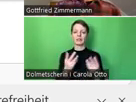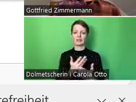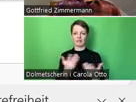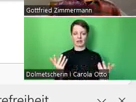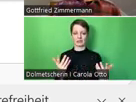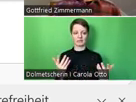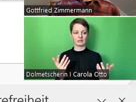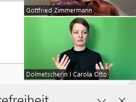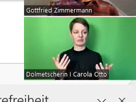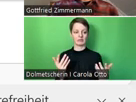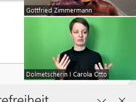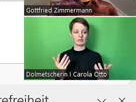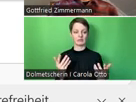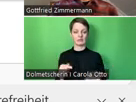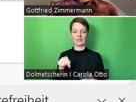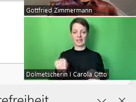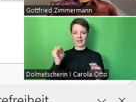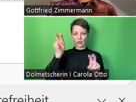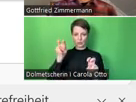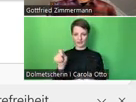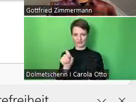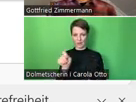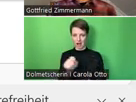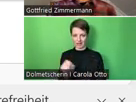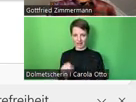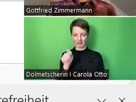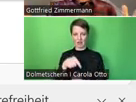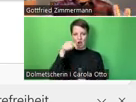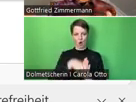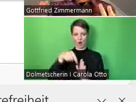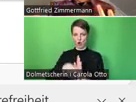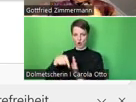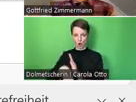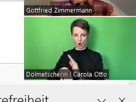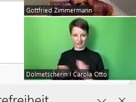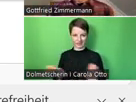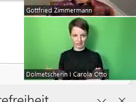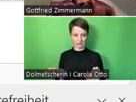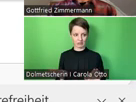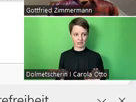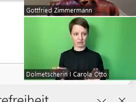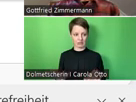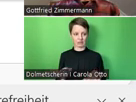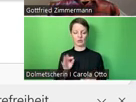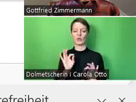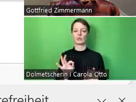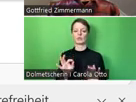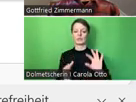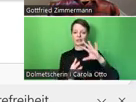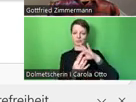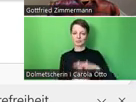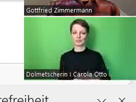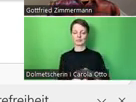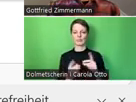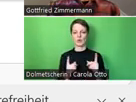ich die Überschriften markiere, dass ich keine Lücken lasse und dass ich eine schöne Schachtelung habe. Also ich kann jetzt